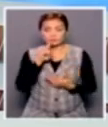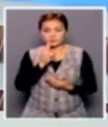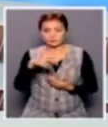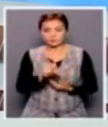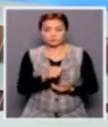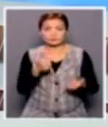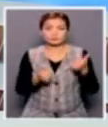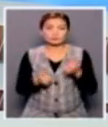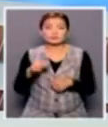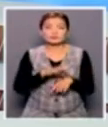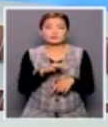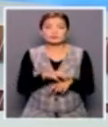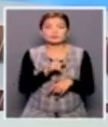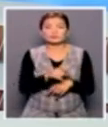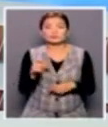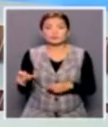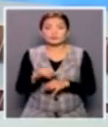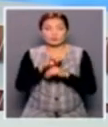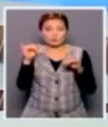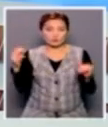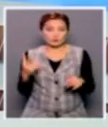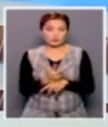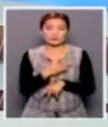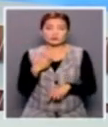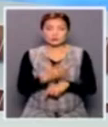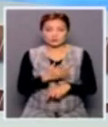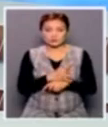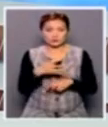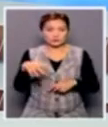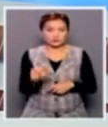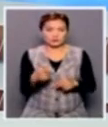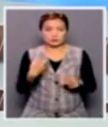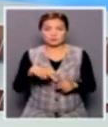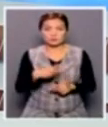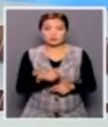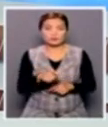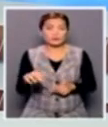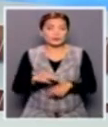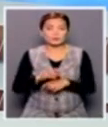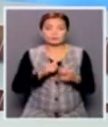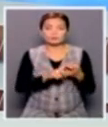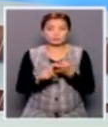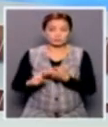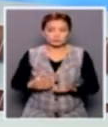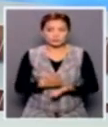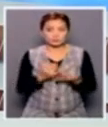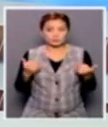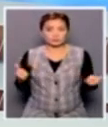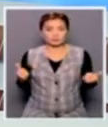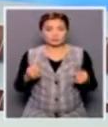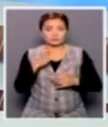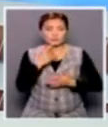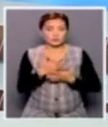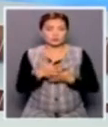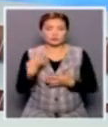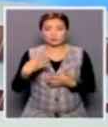аптамен салыстырғанда індетке шалдығушылар қатары екі есеге артқан. Өткен аптада 20 адамнан COVID-19 анықталған болса, қазір ол